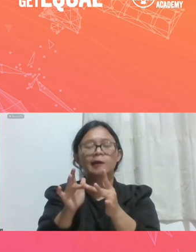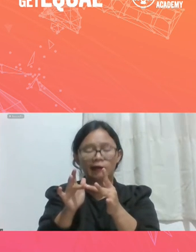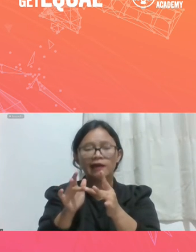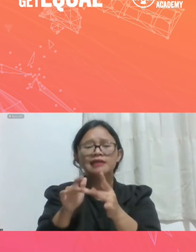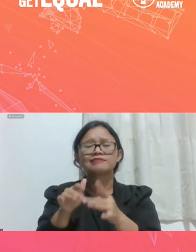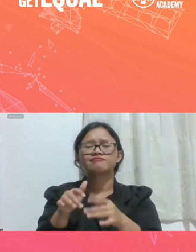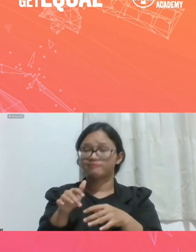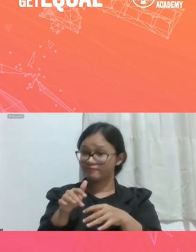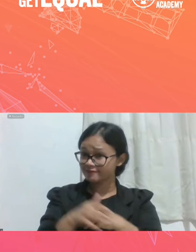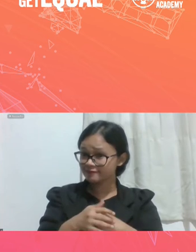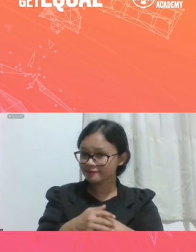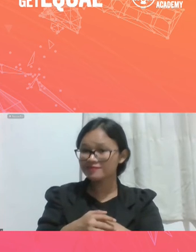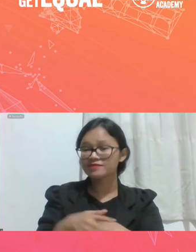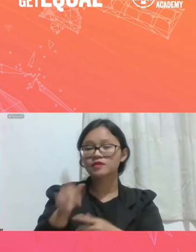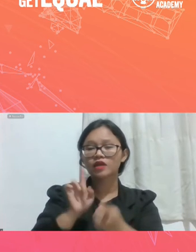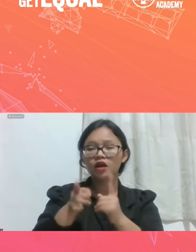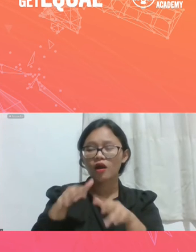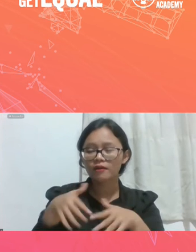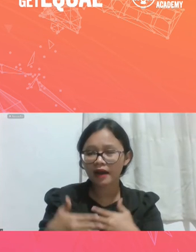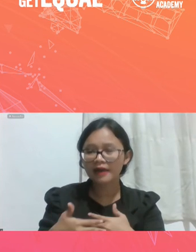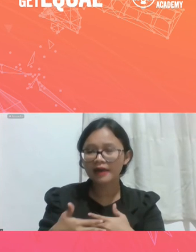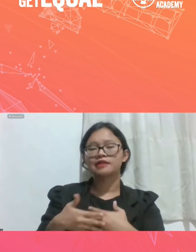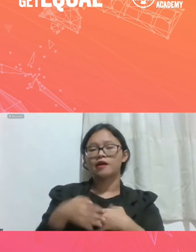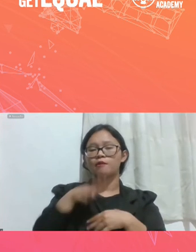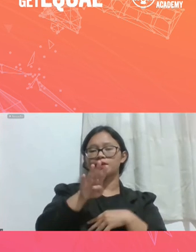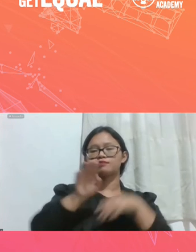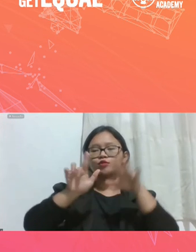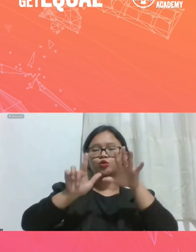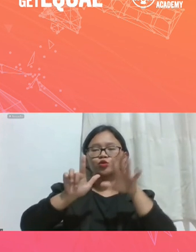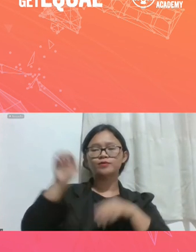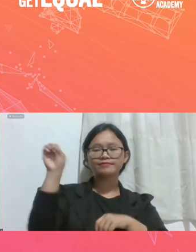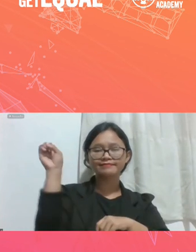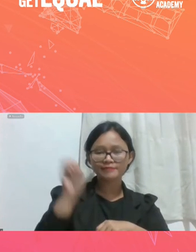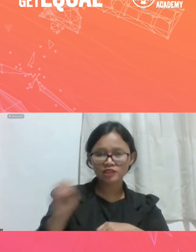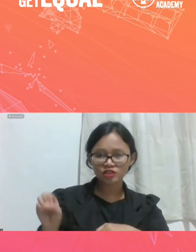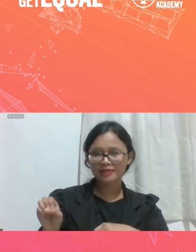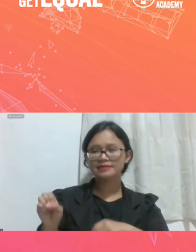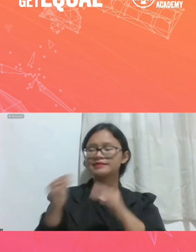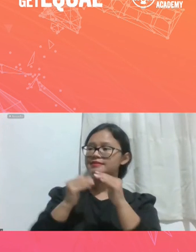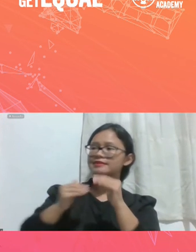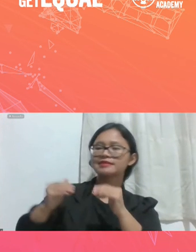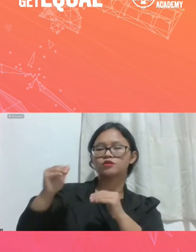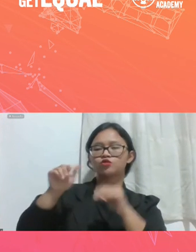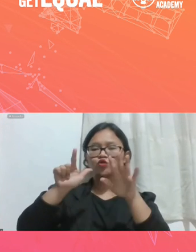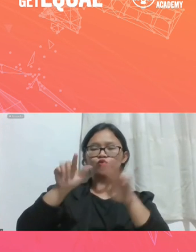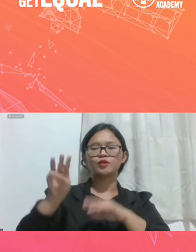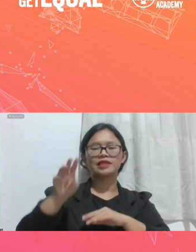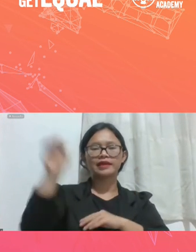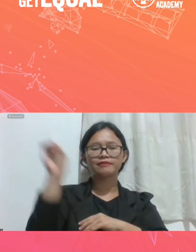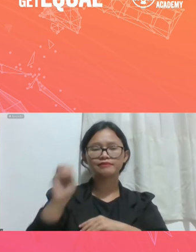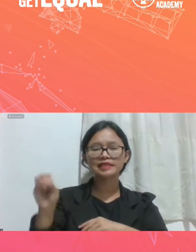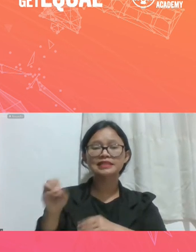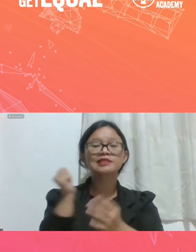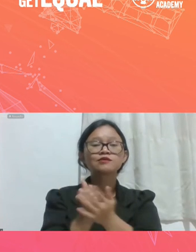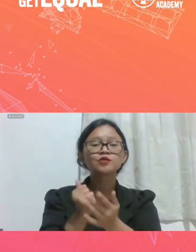Dari survei kami bahwa di sini hampir 47% sampai 73% itu pelakunya adalah